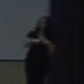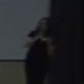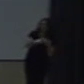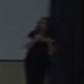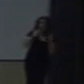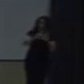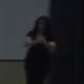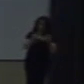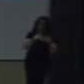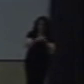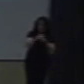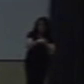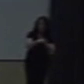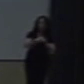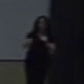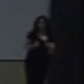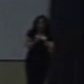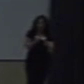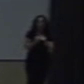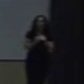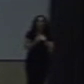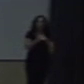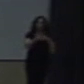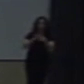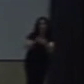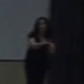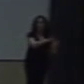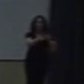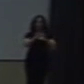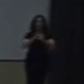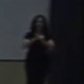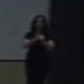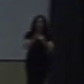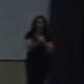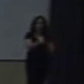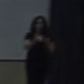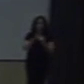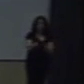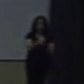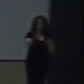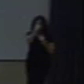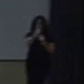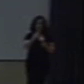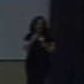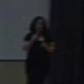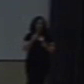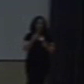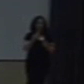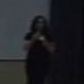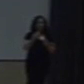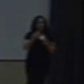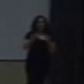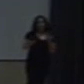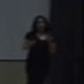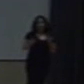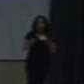sector molt més fort, molt més cohesionat i amb molt més bona imatge que el que té ara. Per tant, crec que sí que